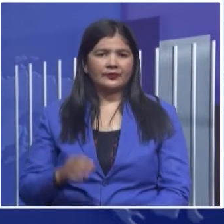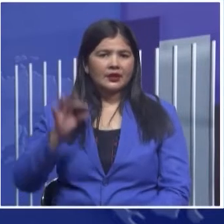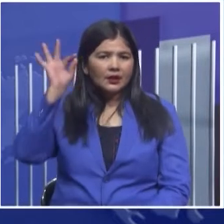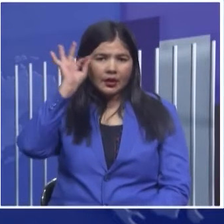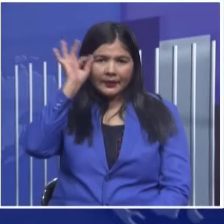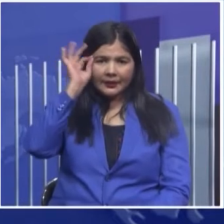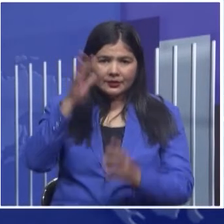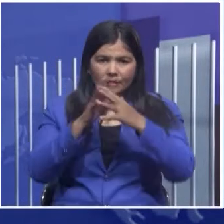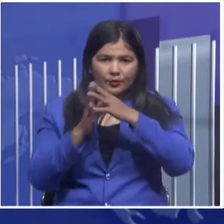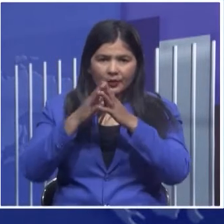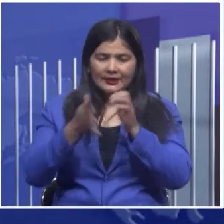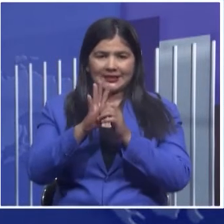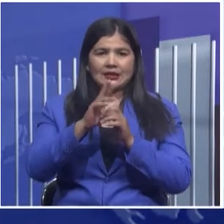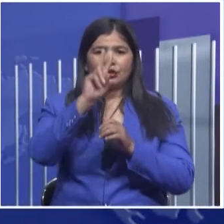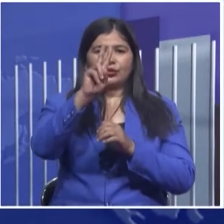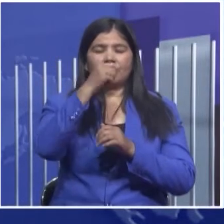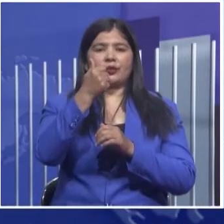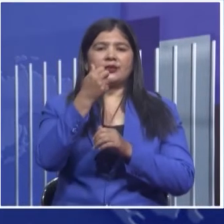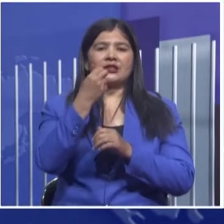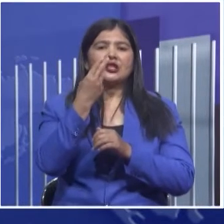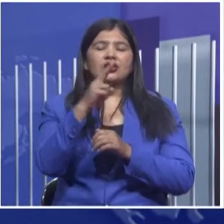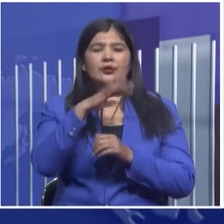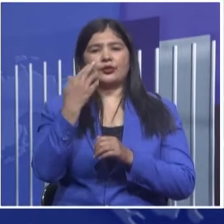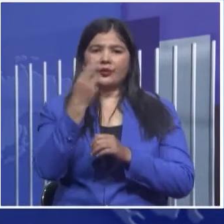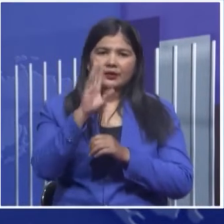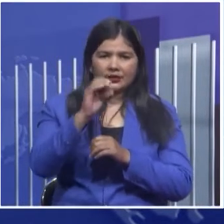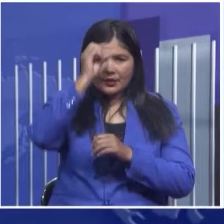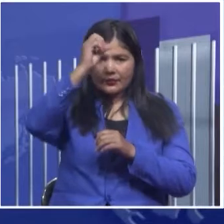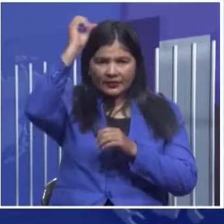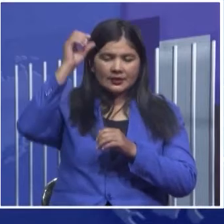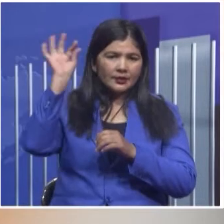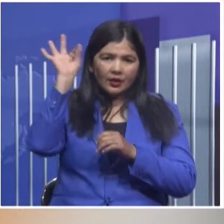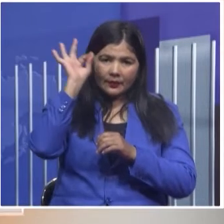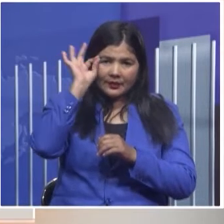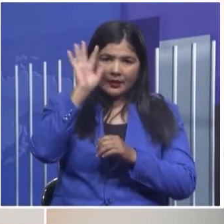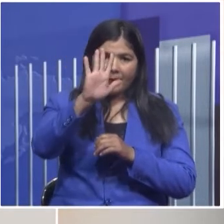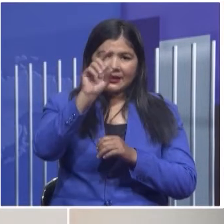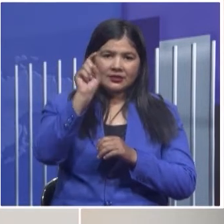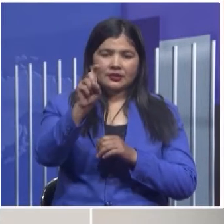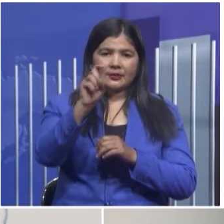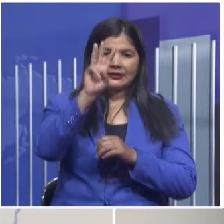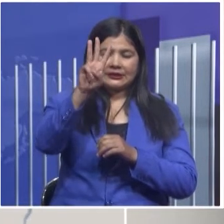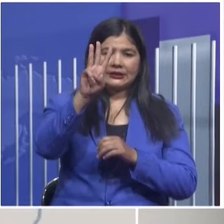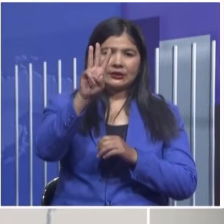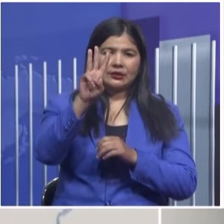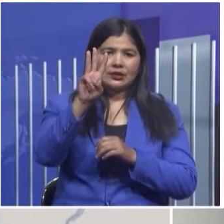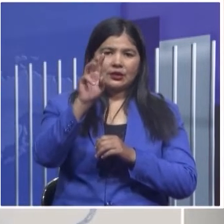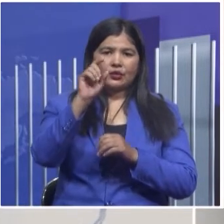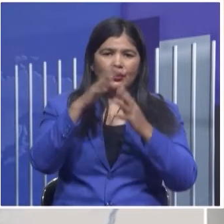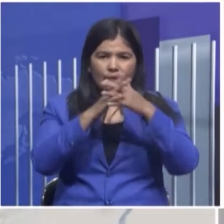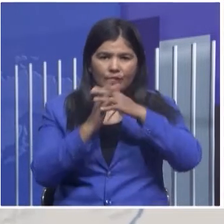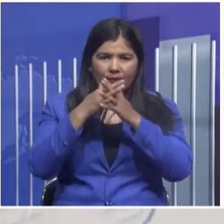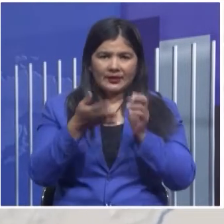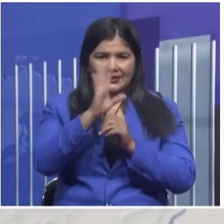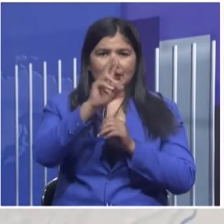अफगानिस्तानमा भूकम्प जाँदा त्यसमा परेर 26 मृत्यु भएको छ। पश्चिमी अफगानिस्तानमा 5.3 म्याग्निच्युडको भूकम्प